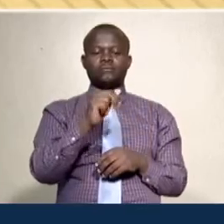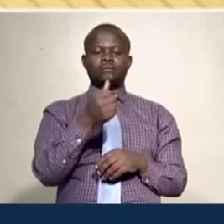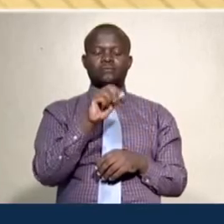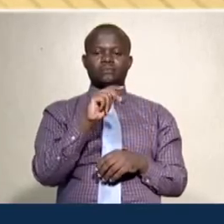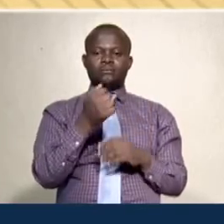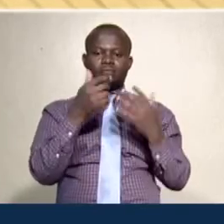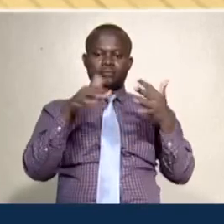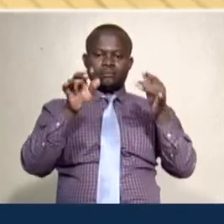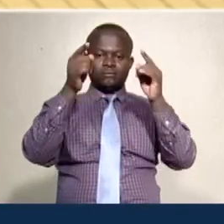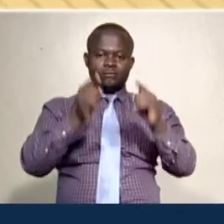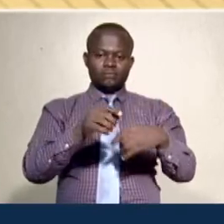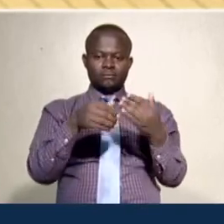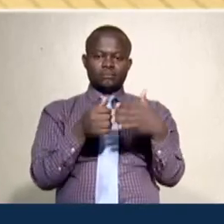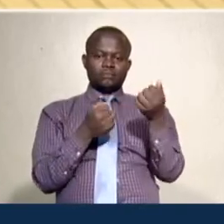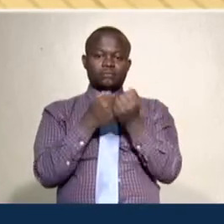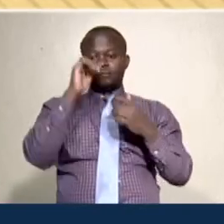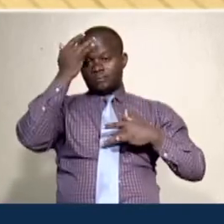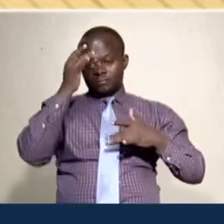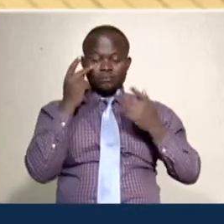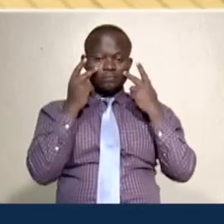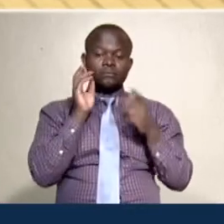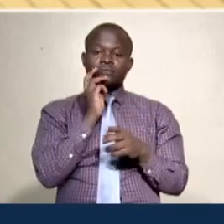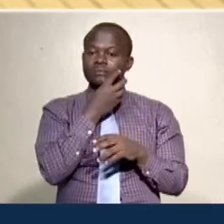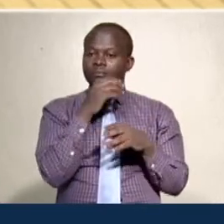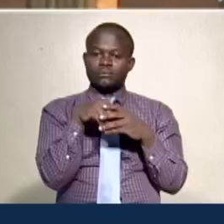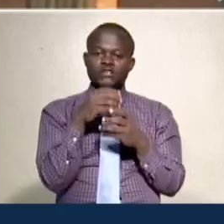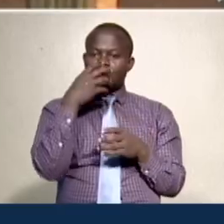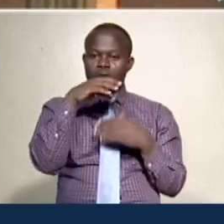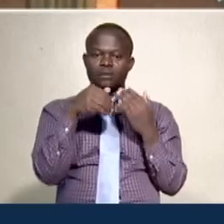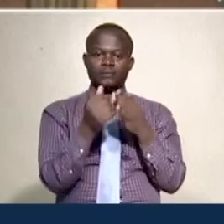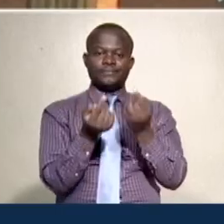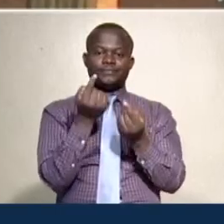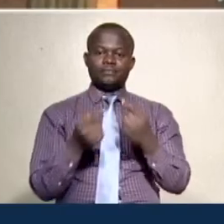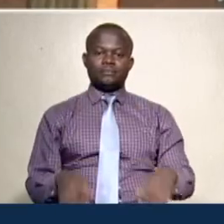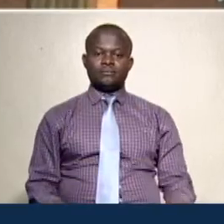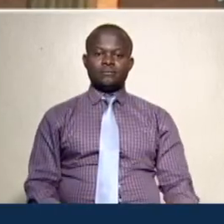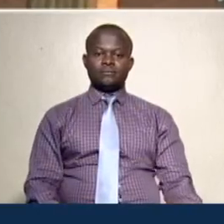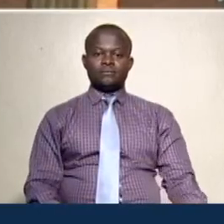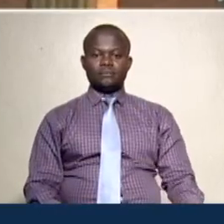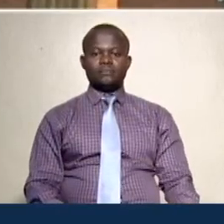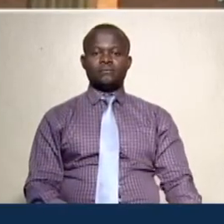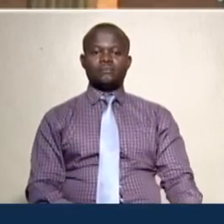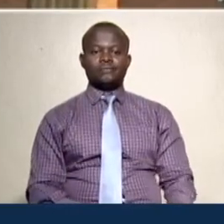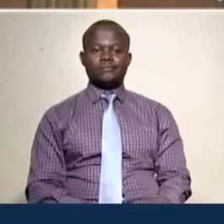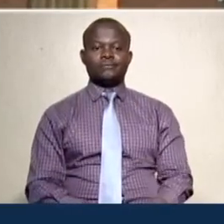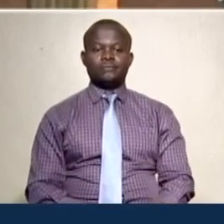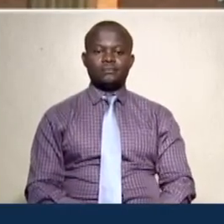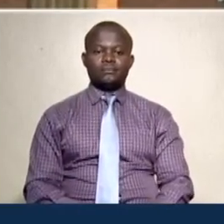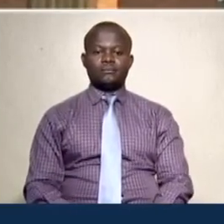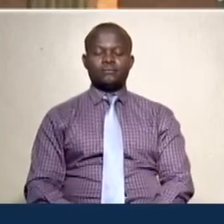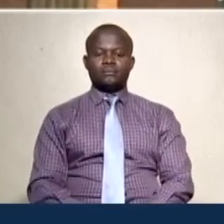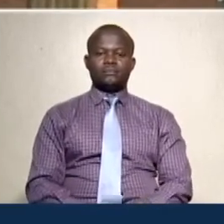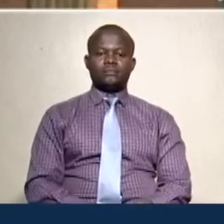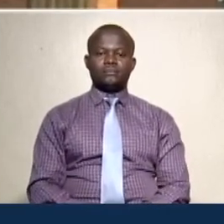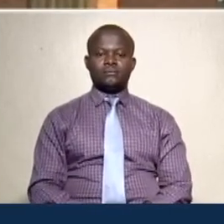kugezwa iyi mirasire yunganira abarwayi kubona amazi ashyushye no kubacanira. Here you can see there is a health